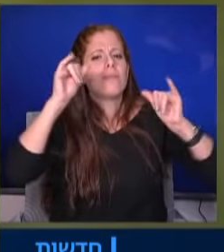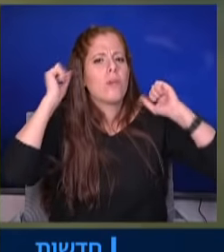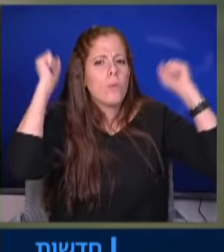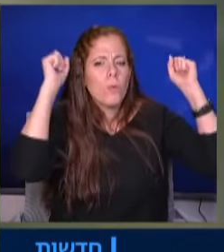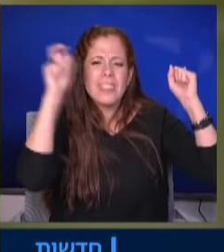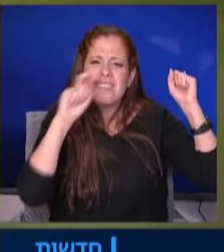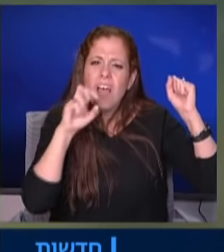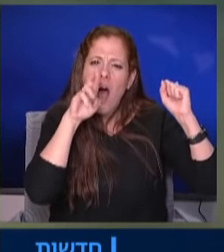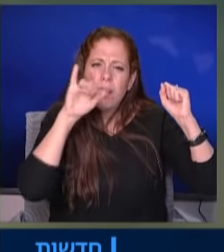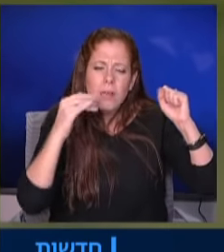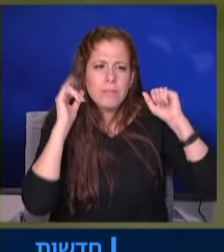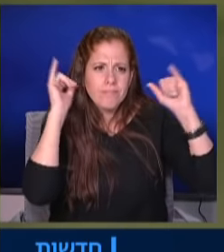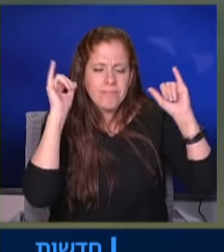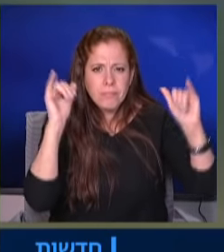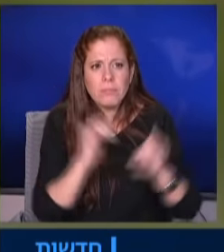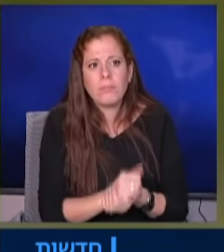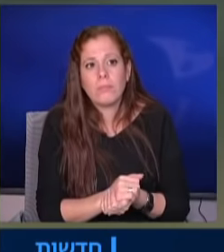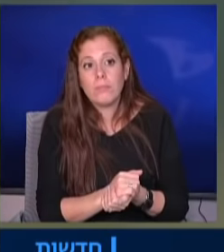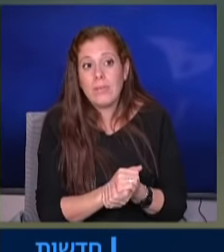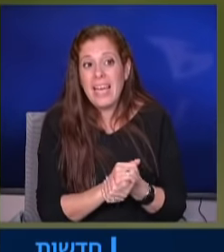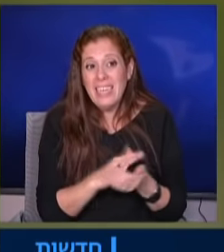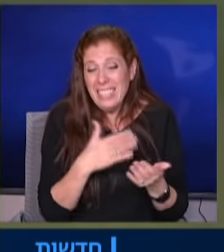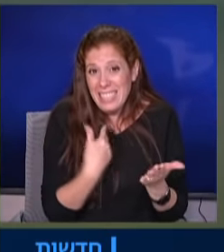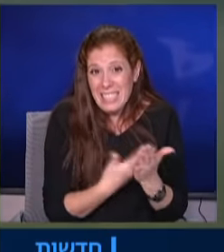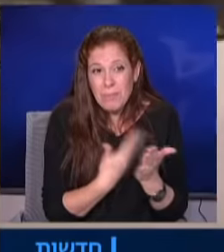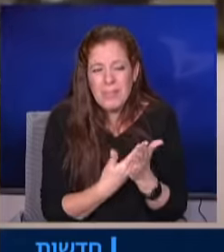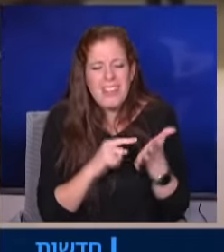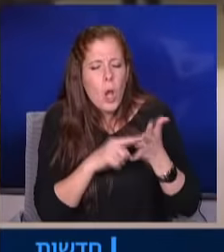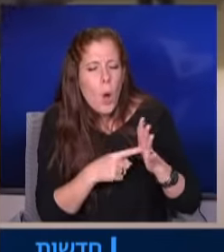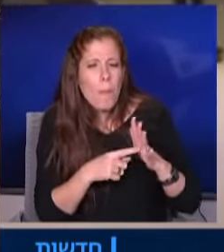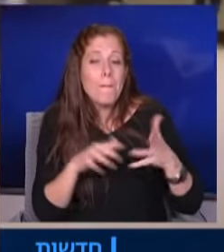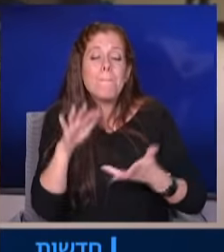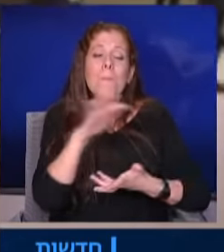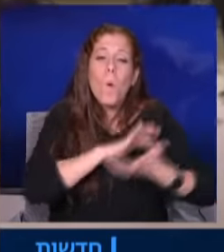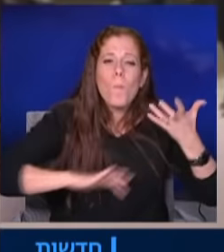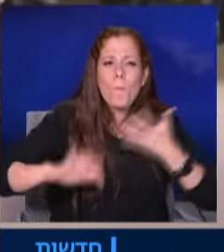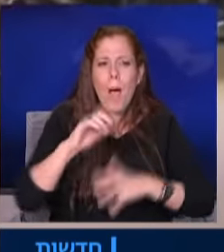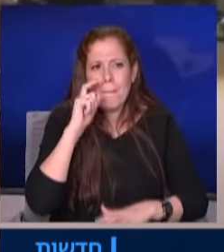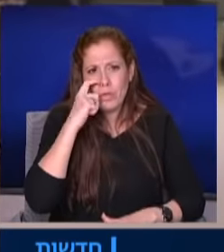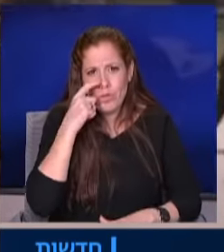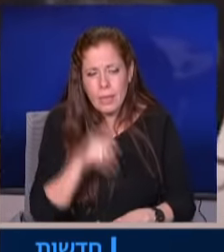התיעוד של המעצר האלים הספיק כדי לעורר מהומת אלוהים בג'נין.